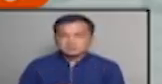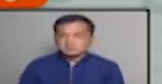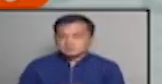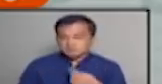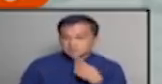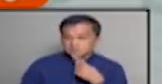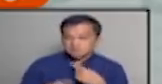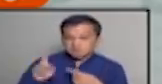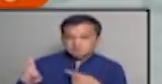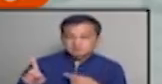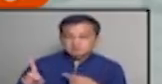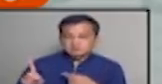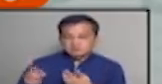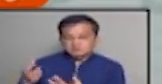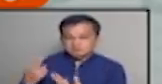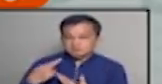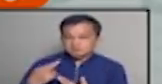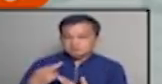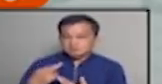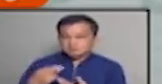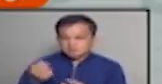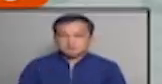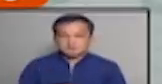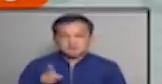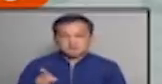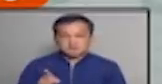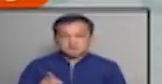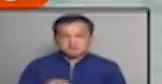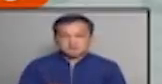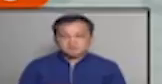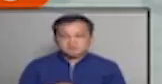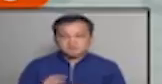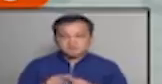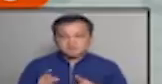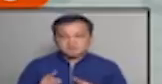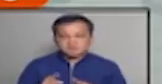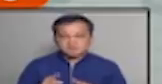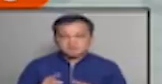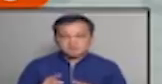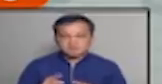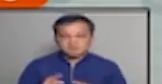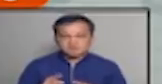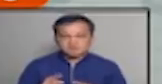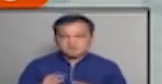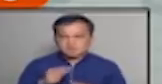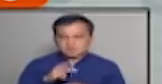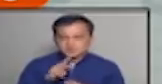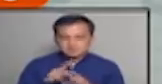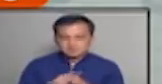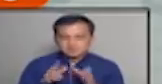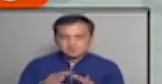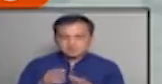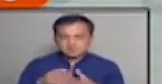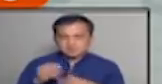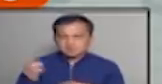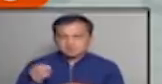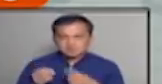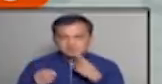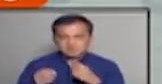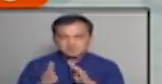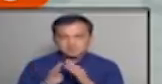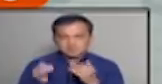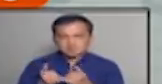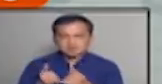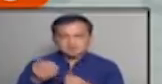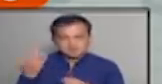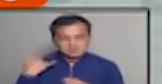yung isa lang ang nag-respond sa invitation namin. Pero parang mababaw lang ano niya, participation niya. Kasi nasa labas daw po siya ng barangay